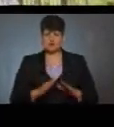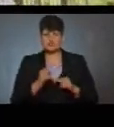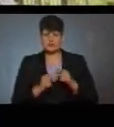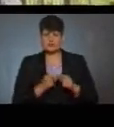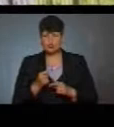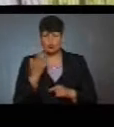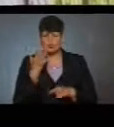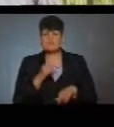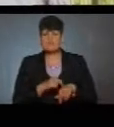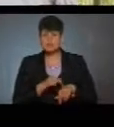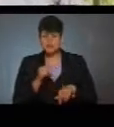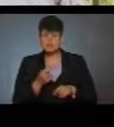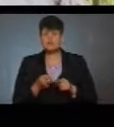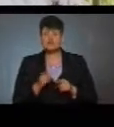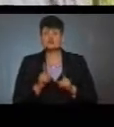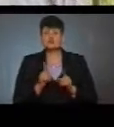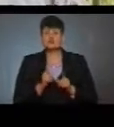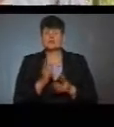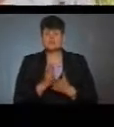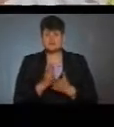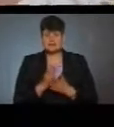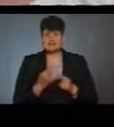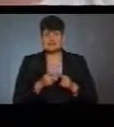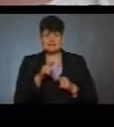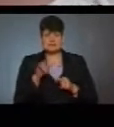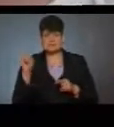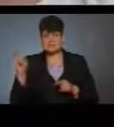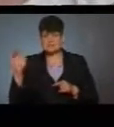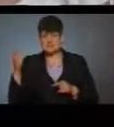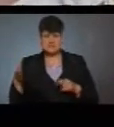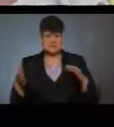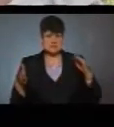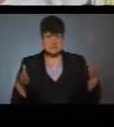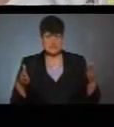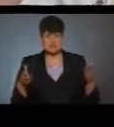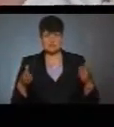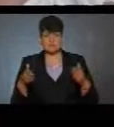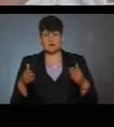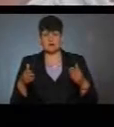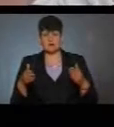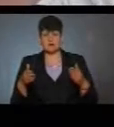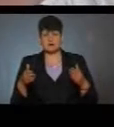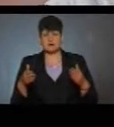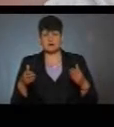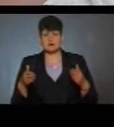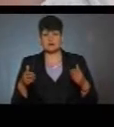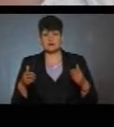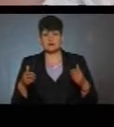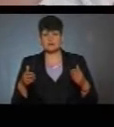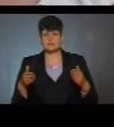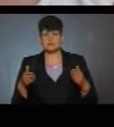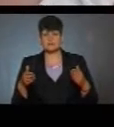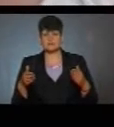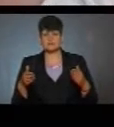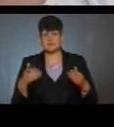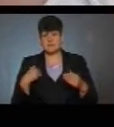вже відчуваєш то справді, що відбувається за цими стінами, за стінами родому. От, і коли